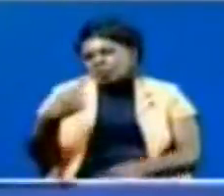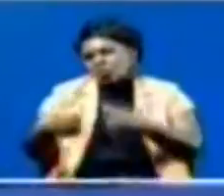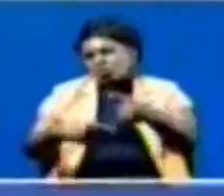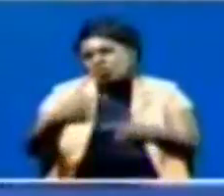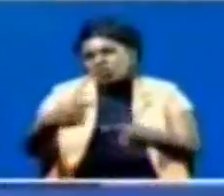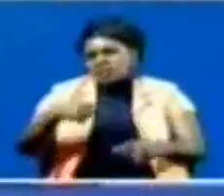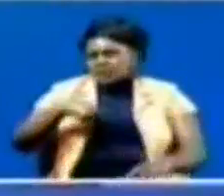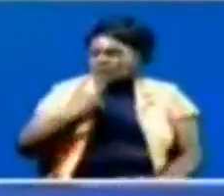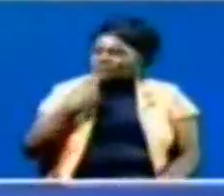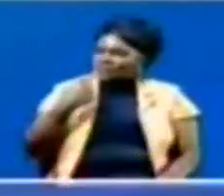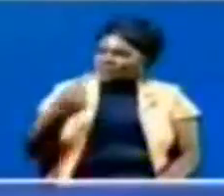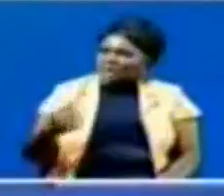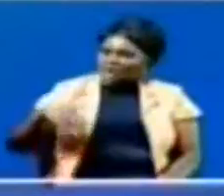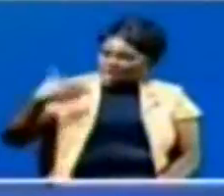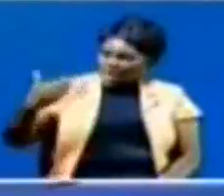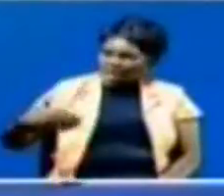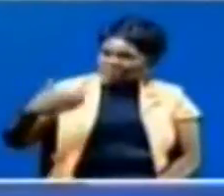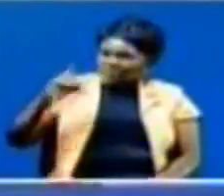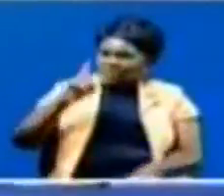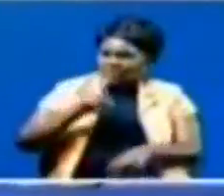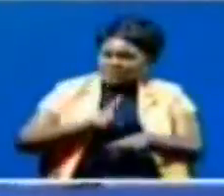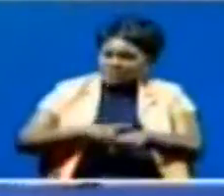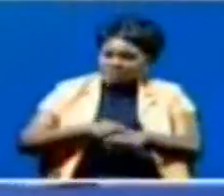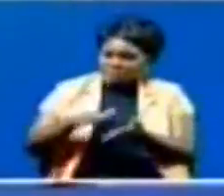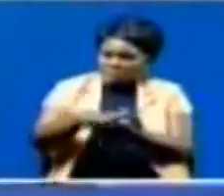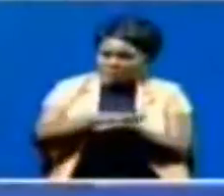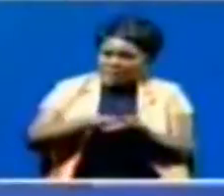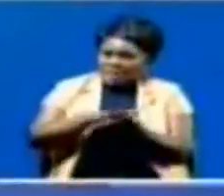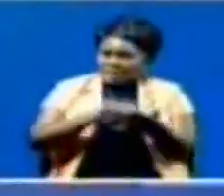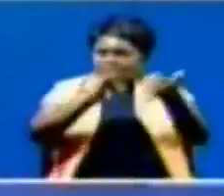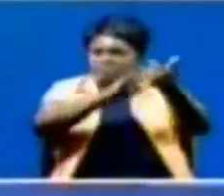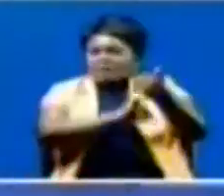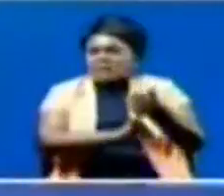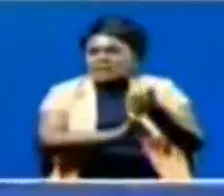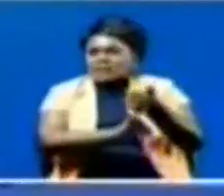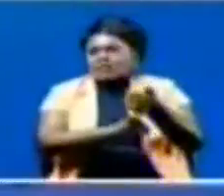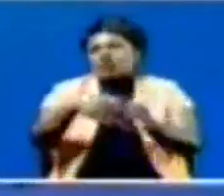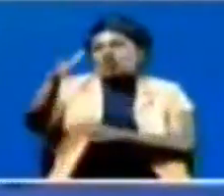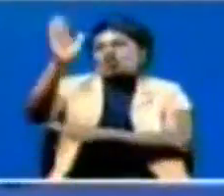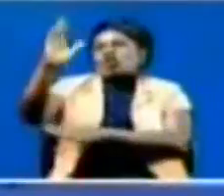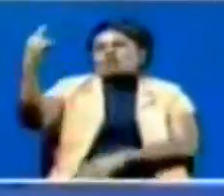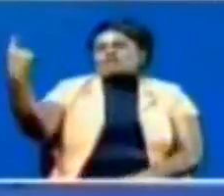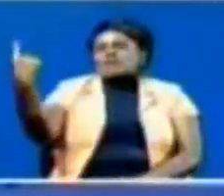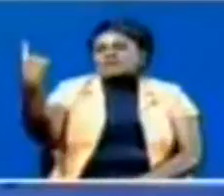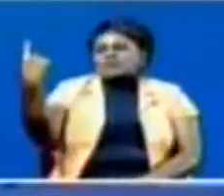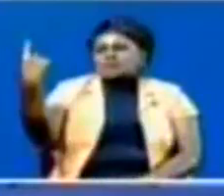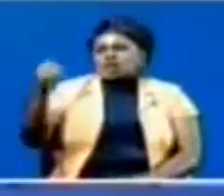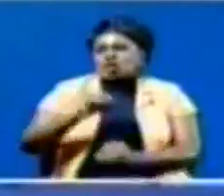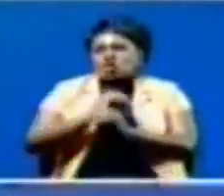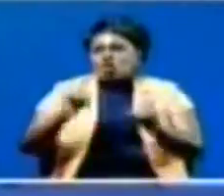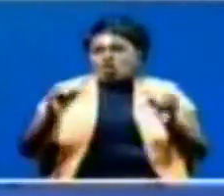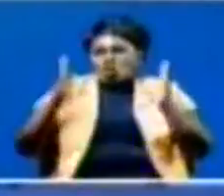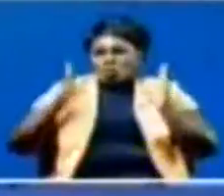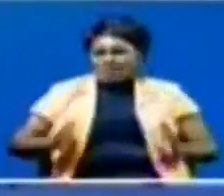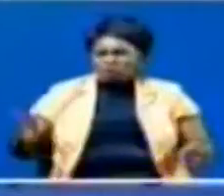Na mimi husema kila msingi wa ndoa mm-hmm. na kila nyumba yoyote mwekeni Mwenyezi Mungu mbele. Naam. Hakuna